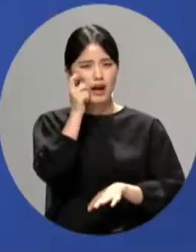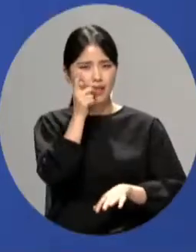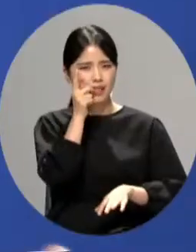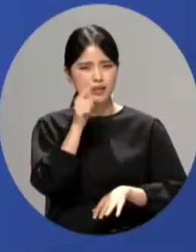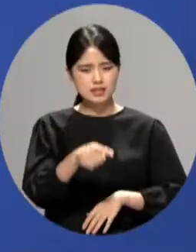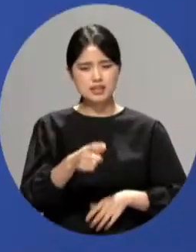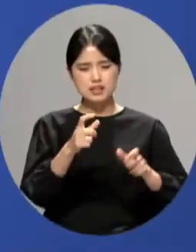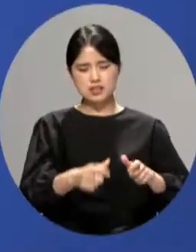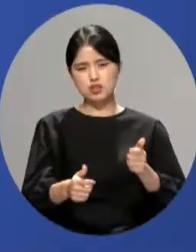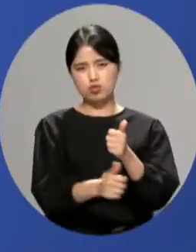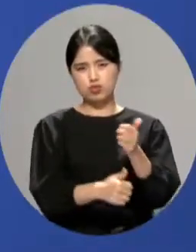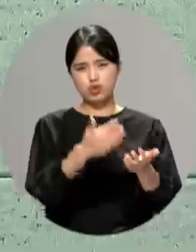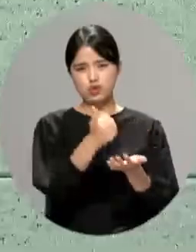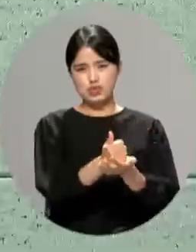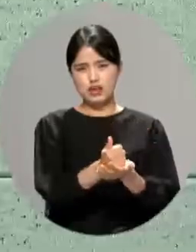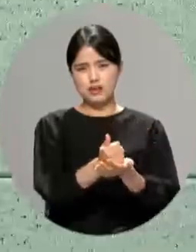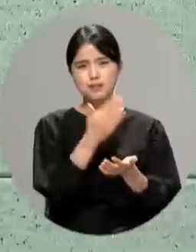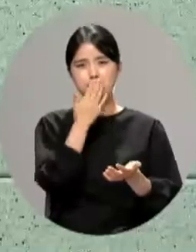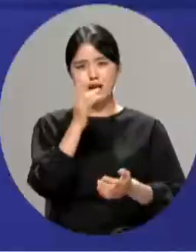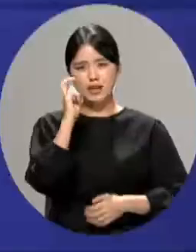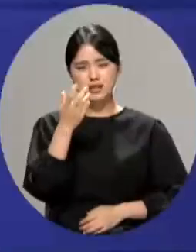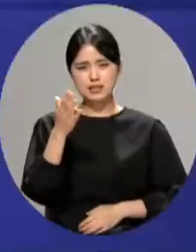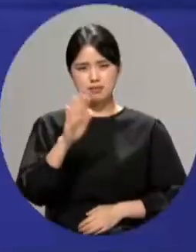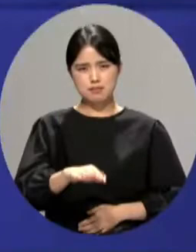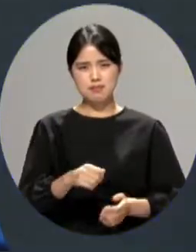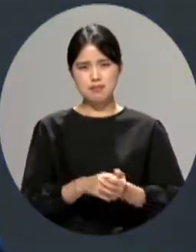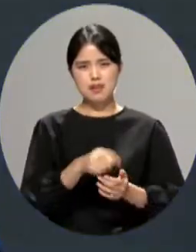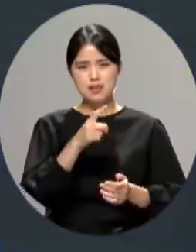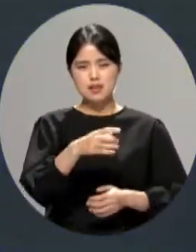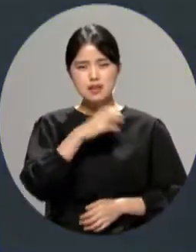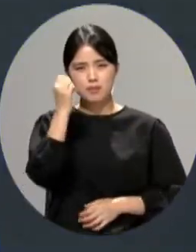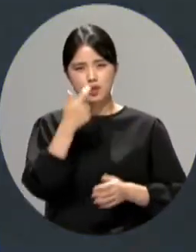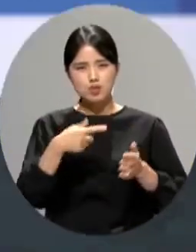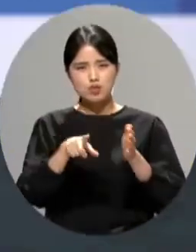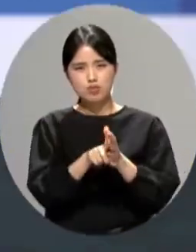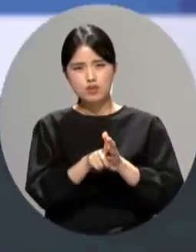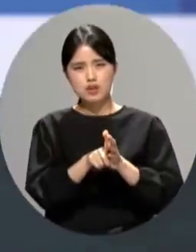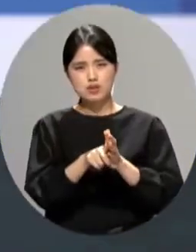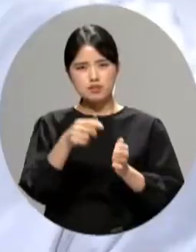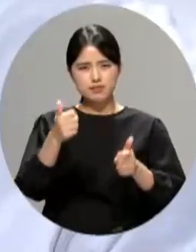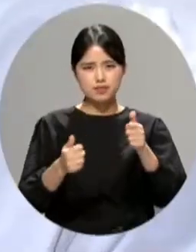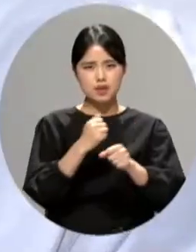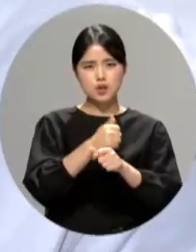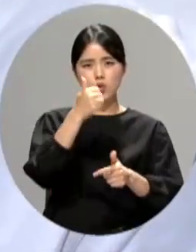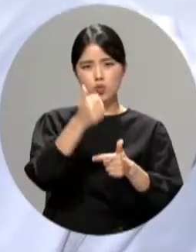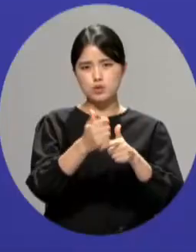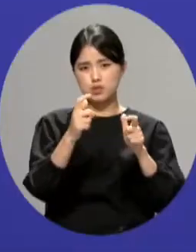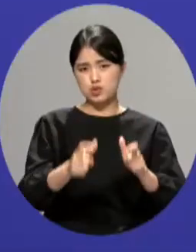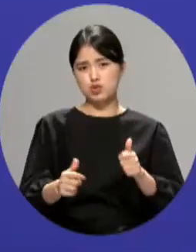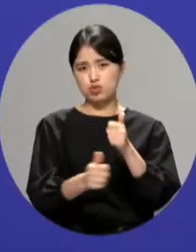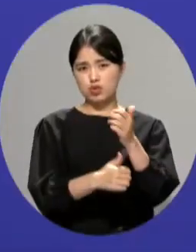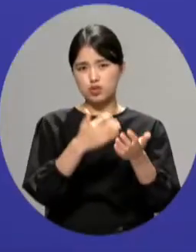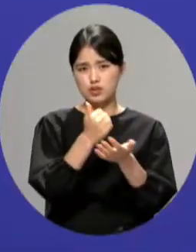달짜리 지역위원장이 될 수도 있지만 금배지를 향한 급행열차라는 호남권 지역위원장 자리를 놓고